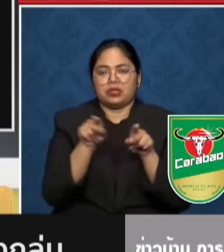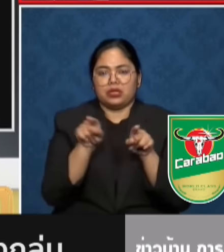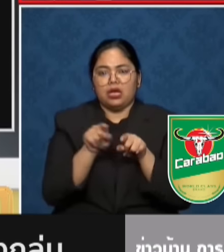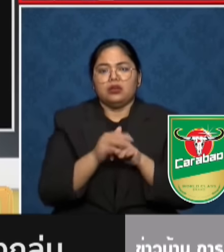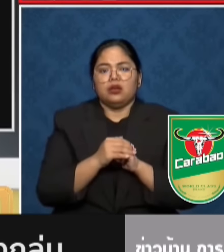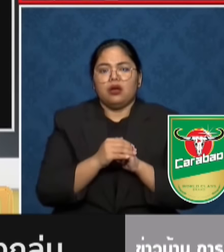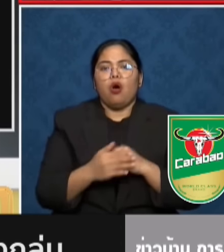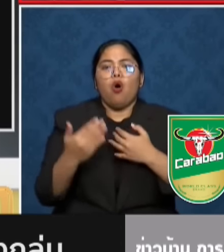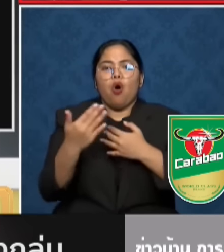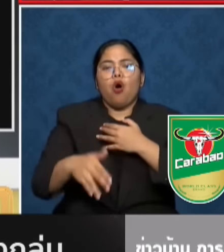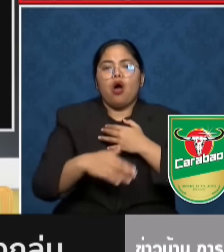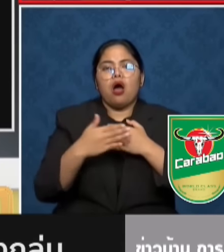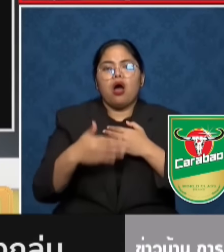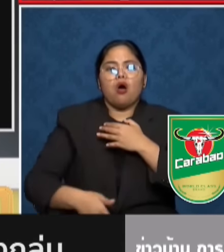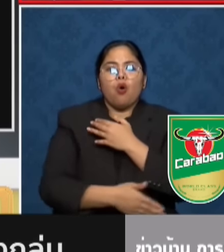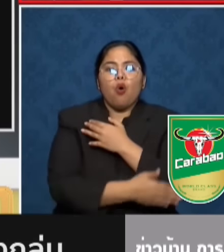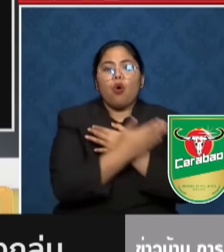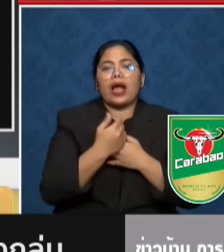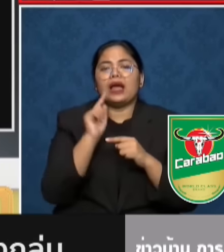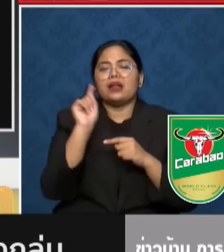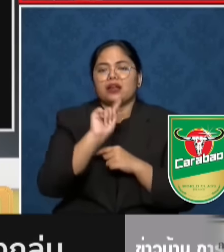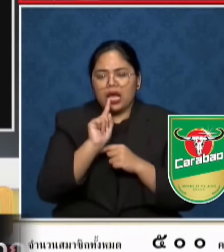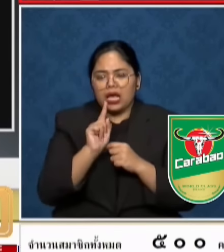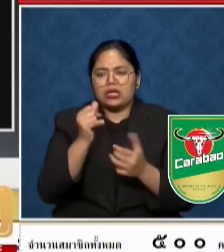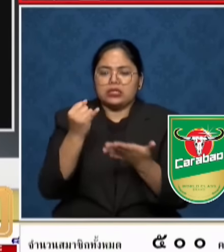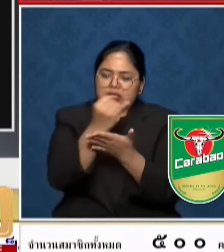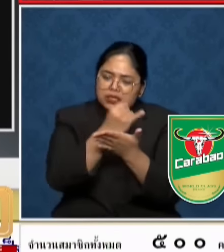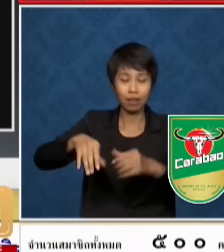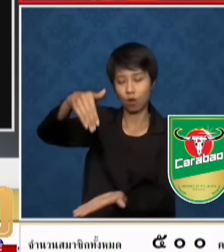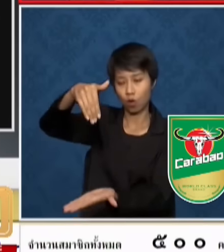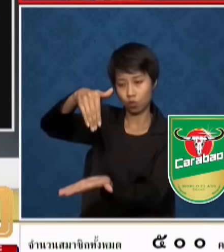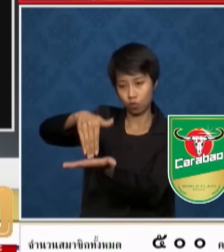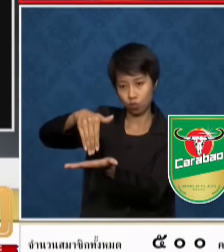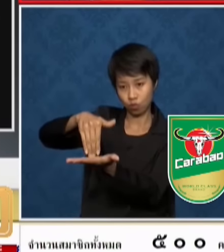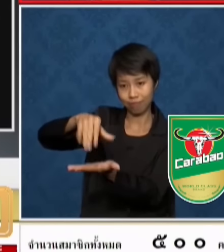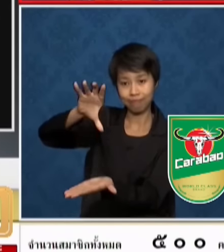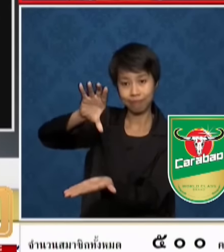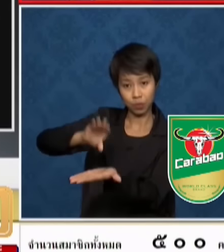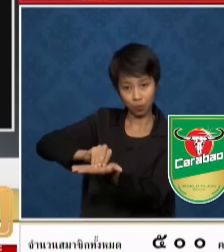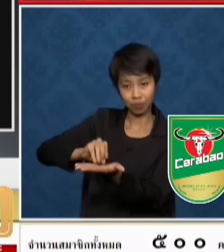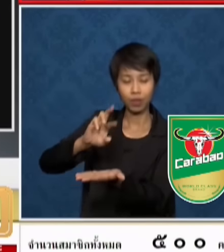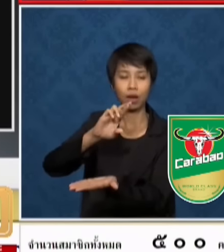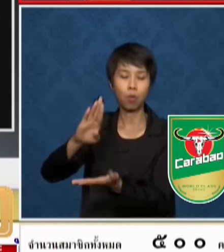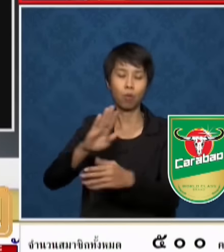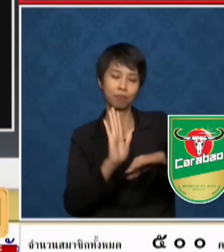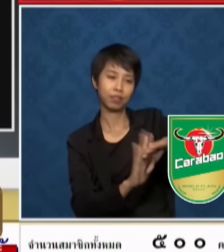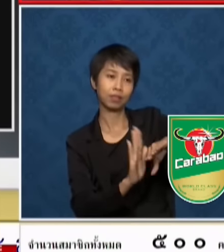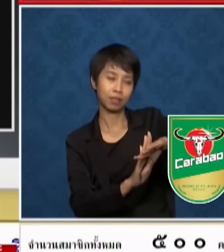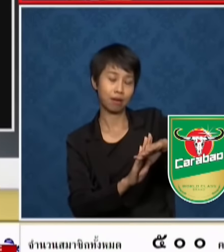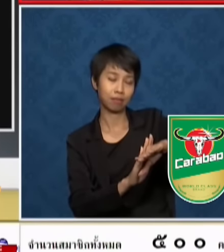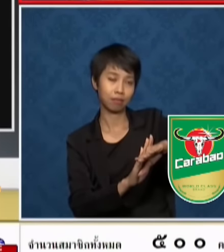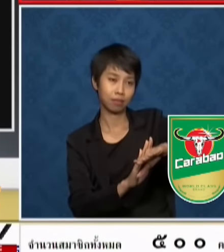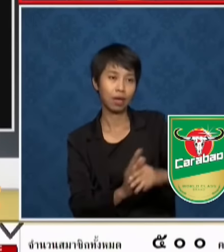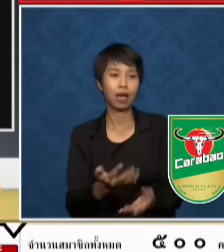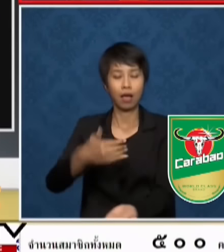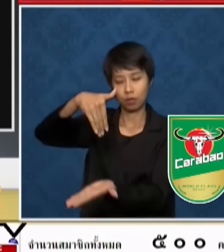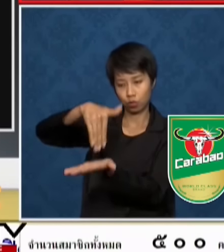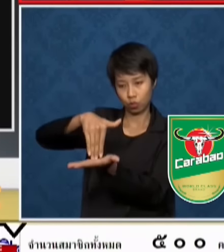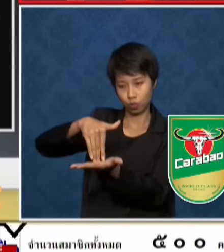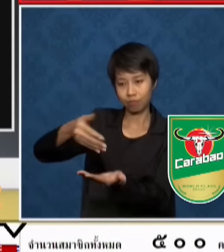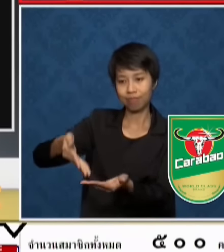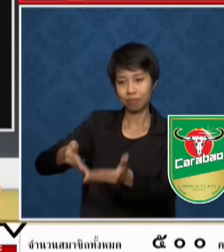ร์ส่วนคุณณัฐพงษ์เรืองปัญญาวุฒิคุณเท้งนะฮะบัญชีรายชื่อก้าวไกลก็อภิปรายเกี่ยวกับงานของดี อ ีโดยสรุป